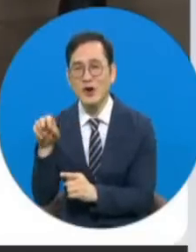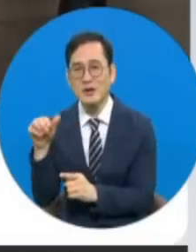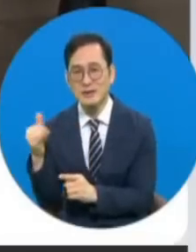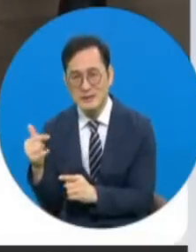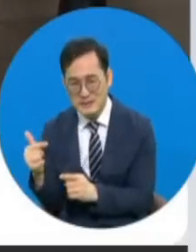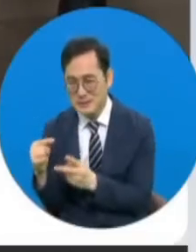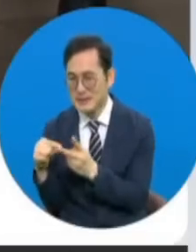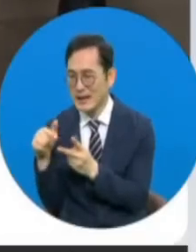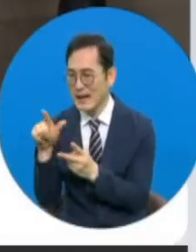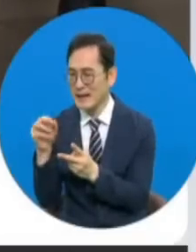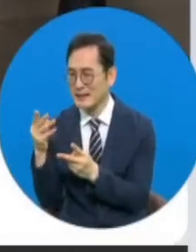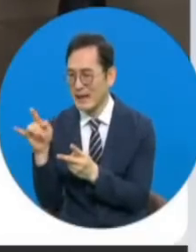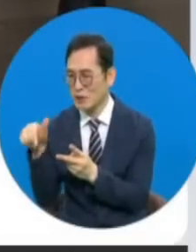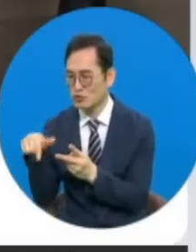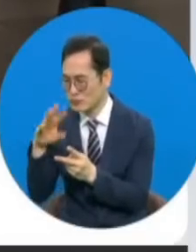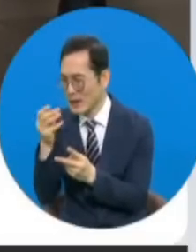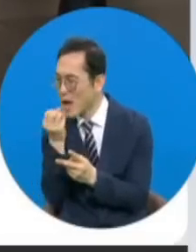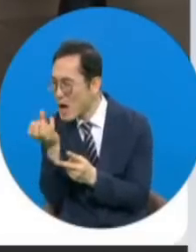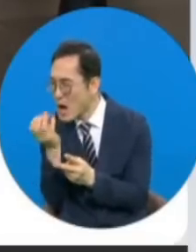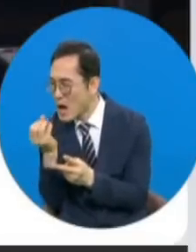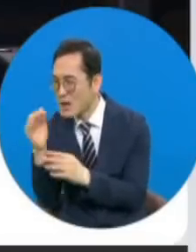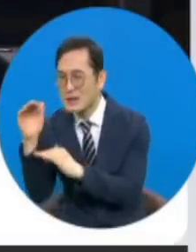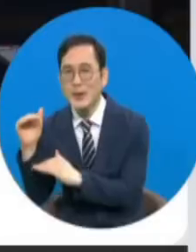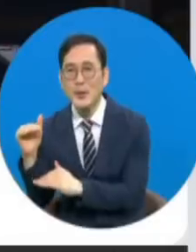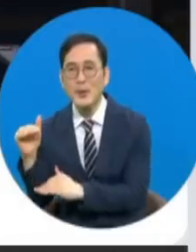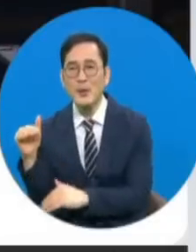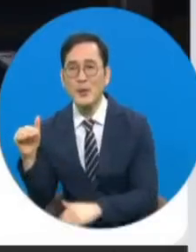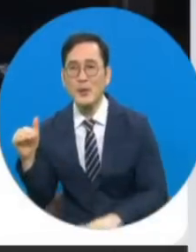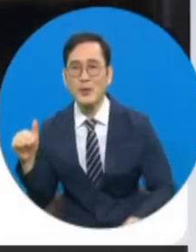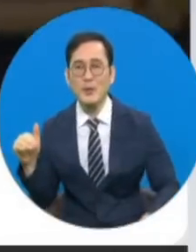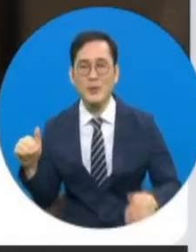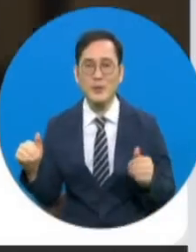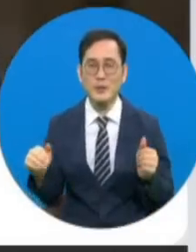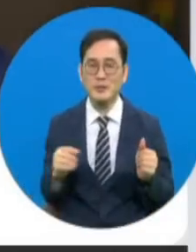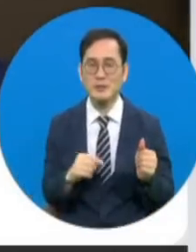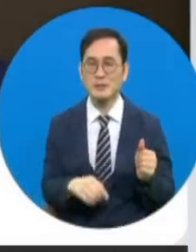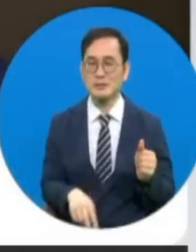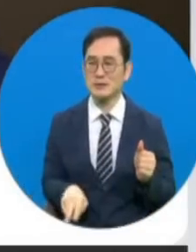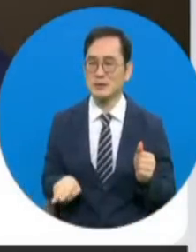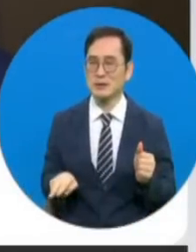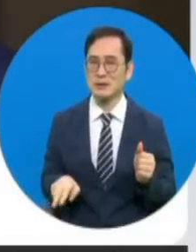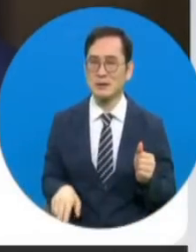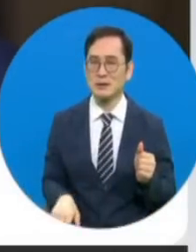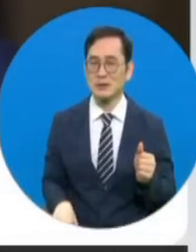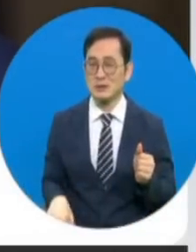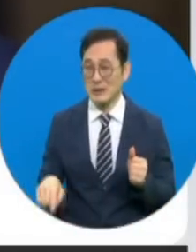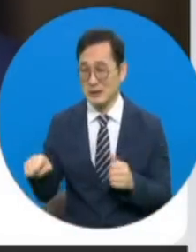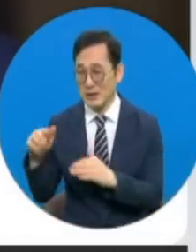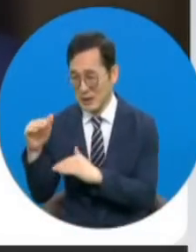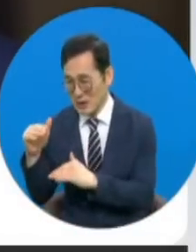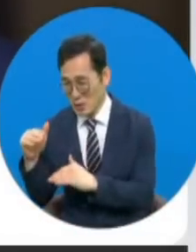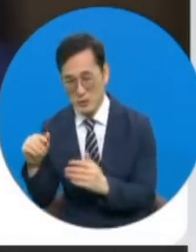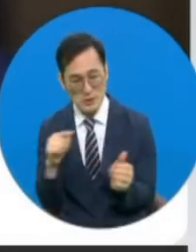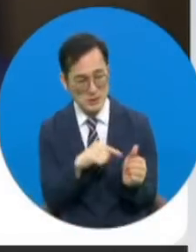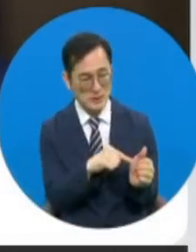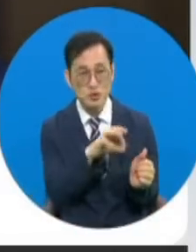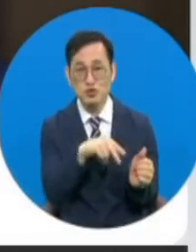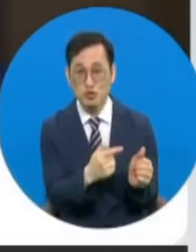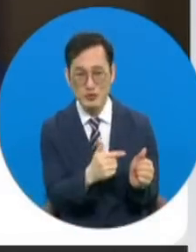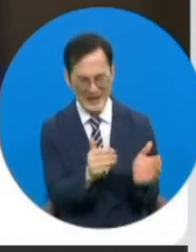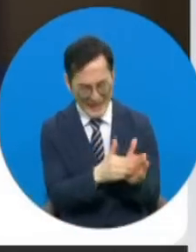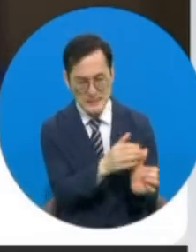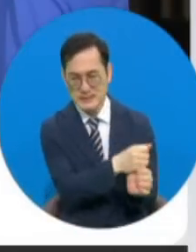강내구씨이 두 사람들이 증언을 갖고 이야기를 하는 과정이 만약에 윤관서 보험까지 똑같은 방식으로 입을 맞추게